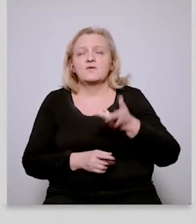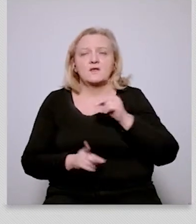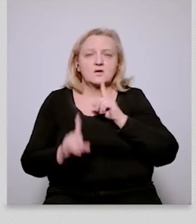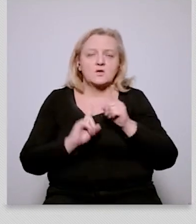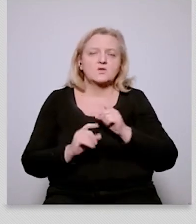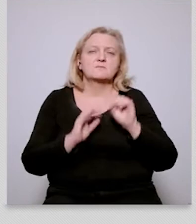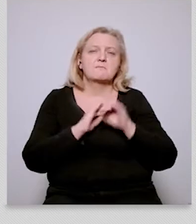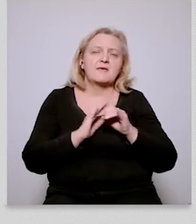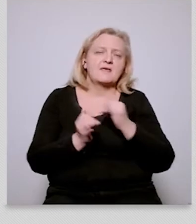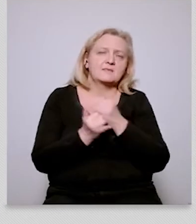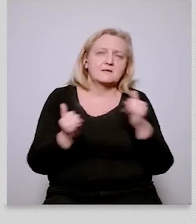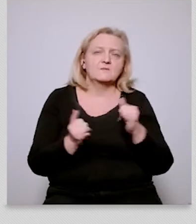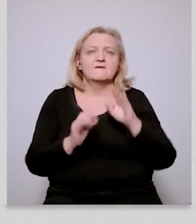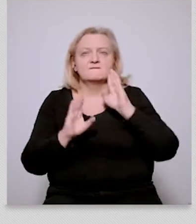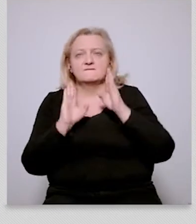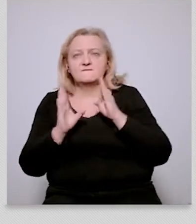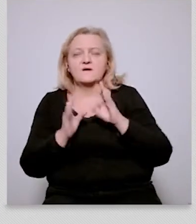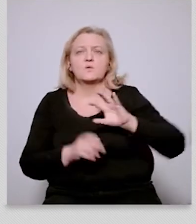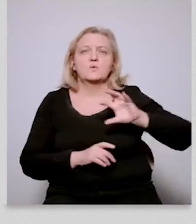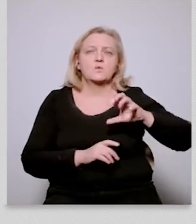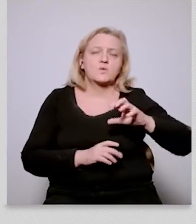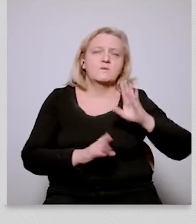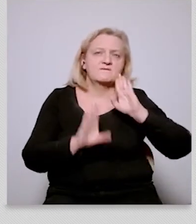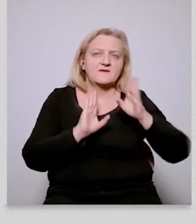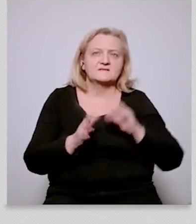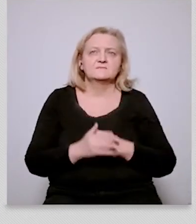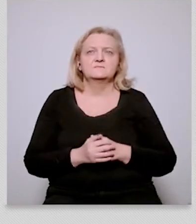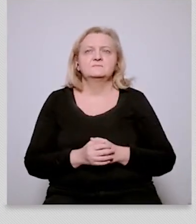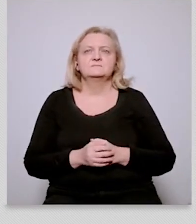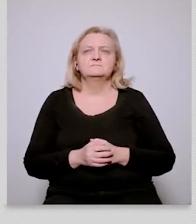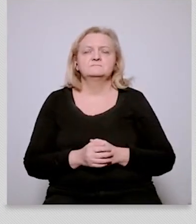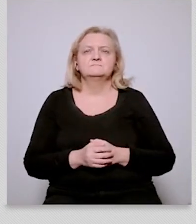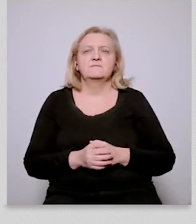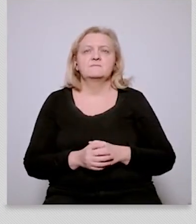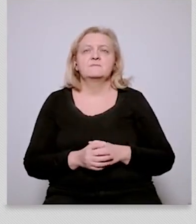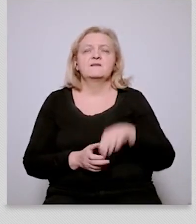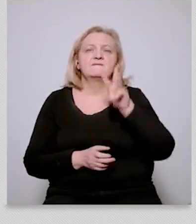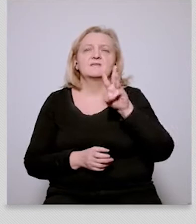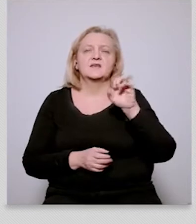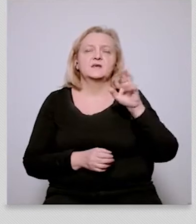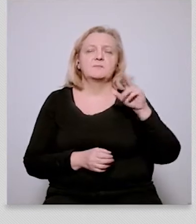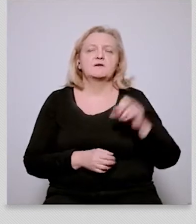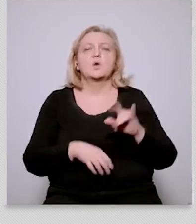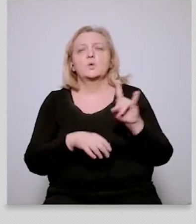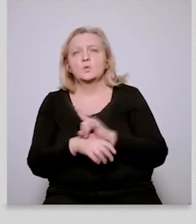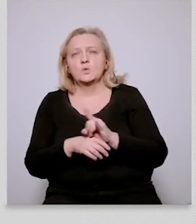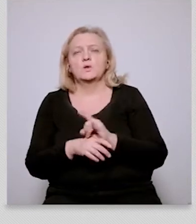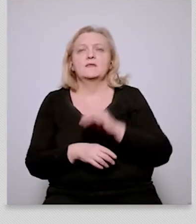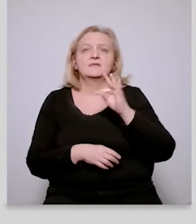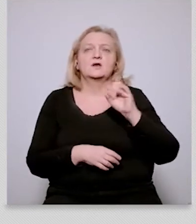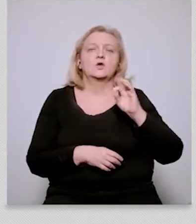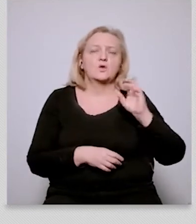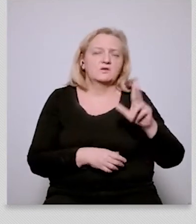mediach, Facebook, były grupy na Facebooku, Wikipedia, YouTube, nawet TikTok,